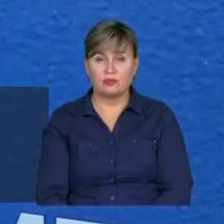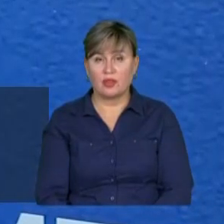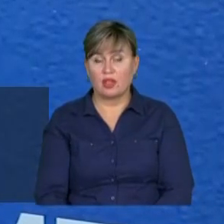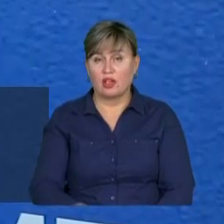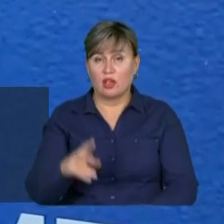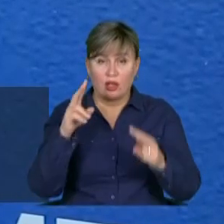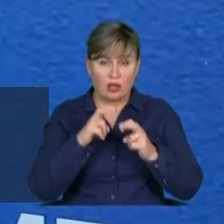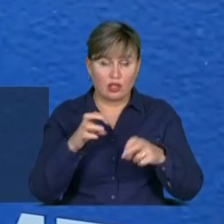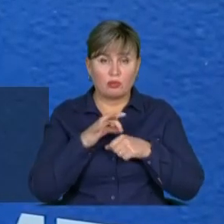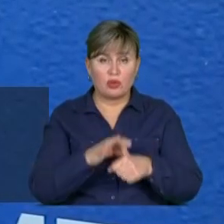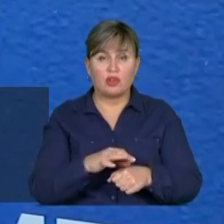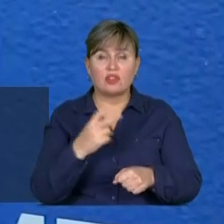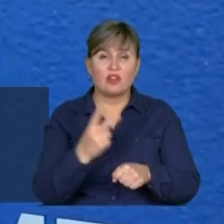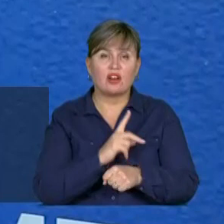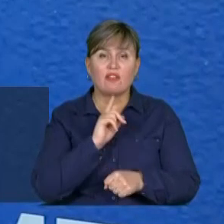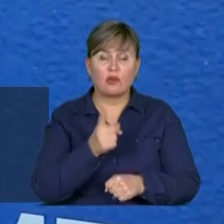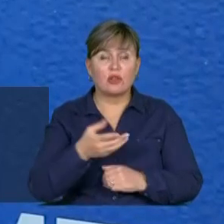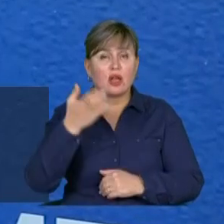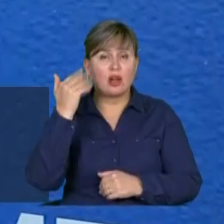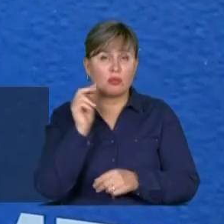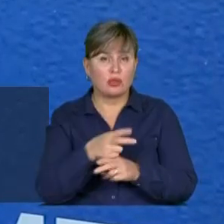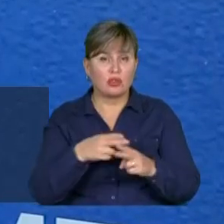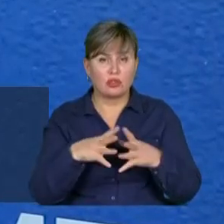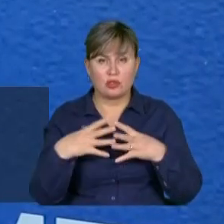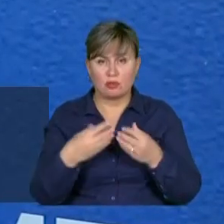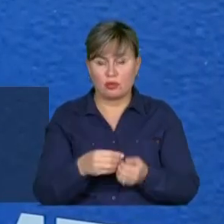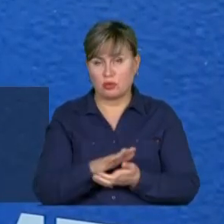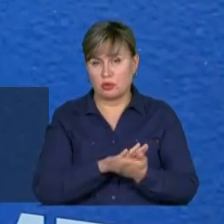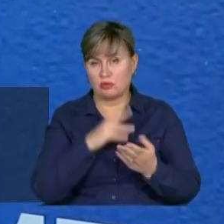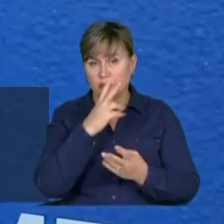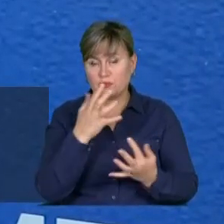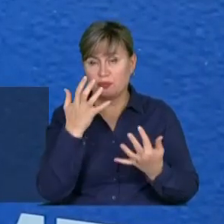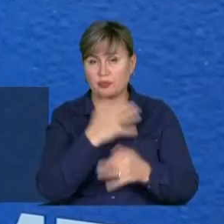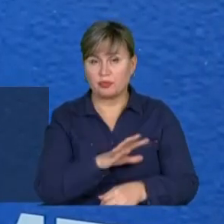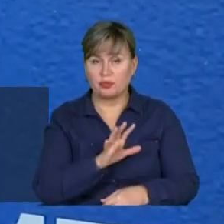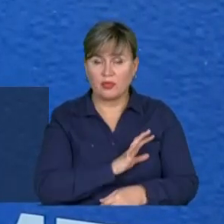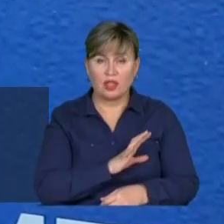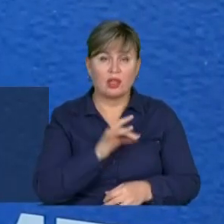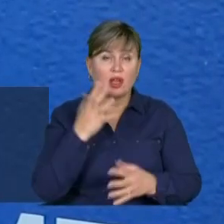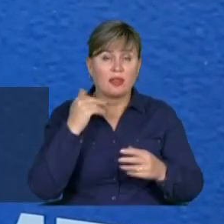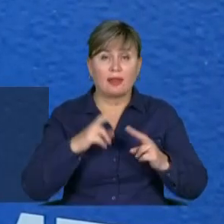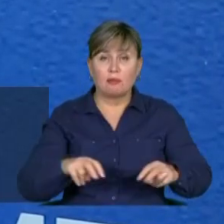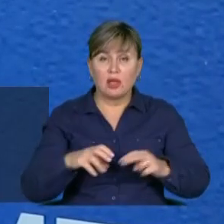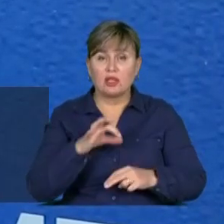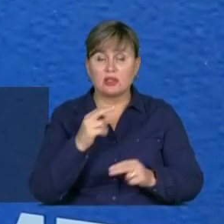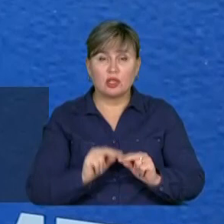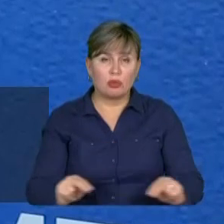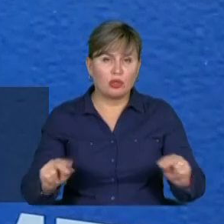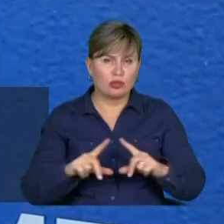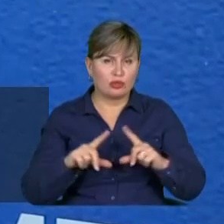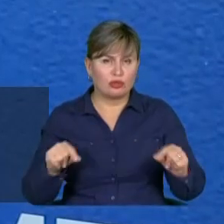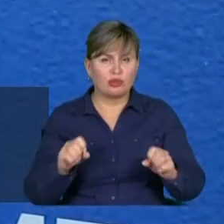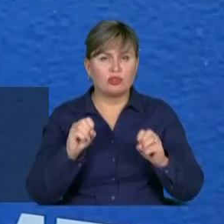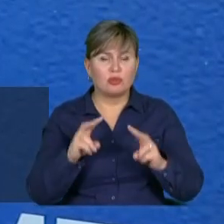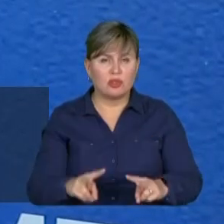Рейды проводятся 2 раза в год. Ранее при посещении этой семьи никаких подозрений не возникало. В ходе очередной проверки социальный педагог школы,